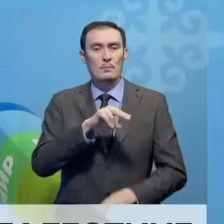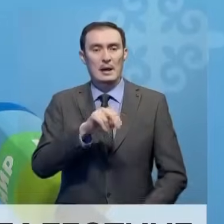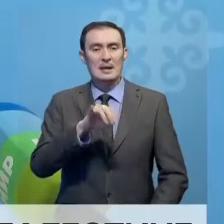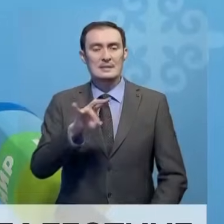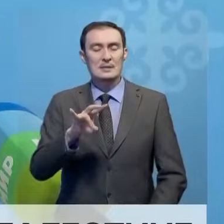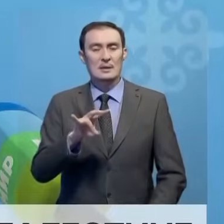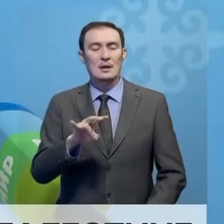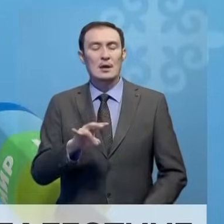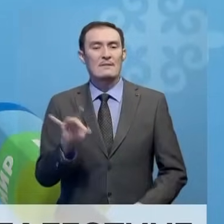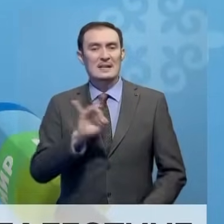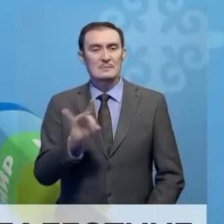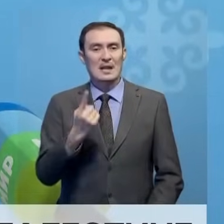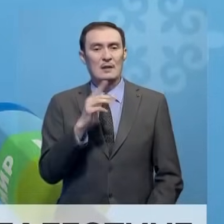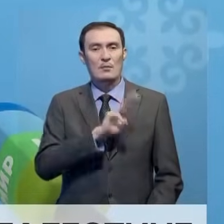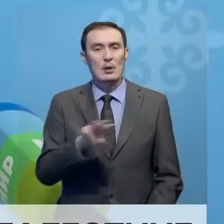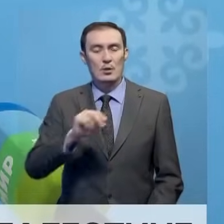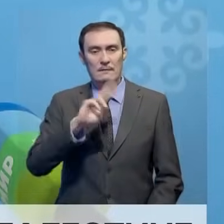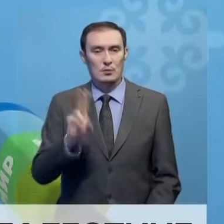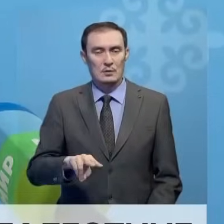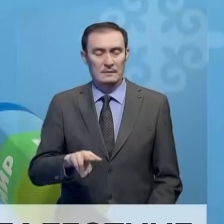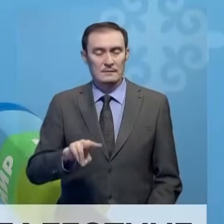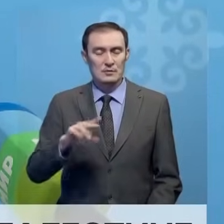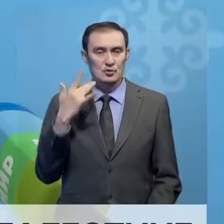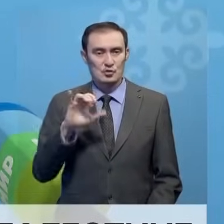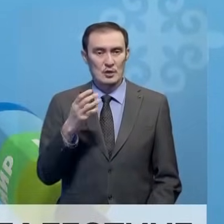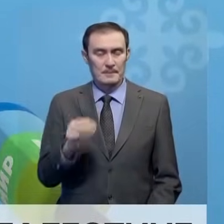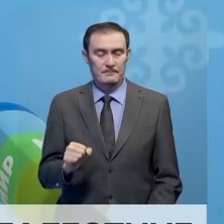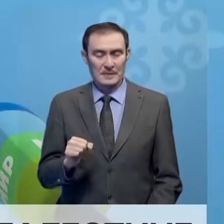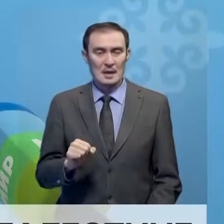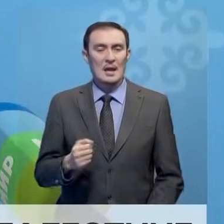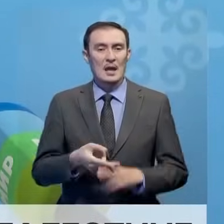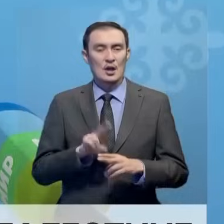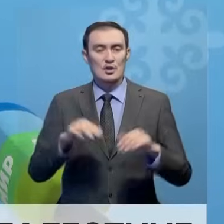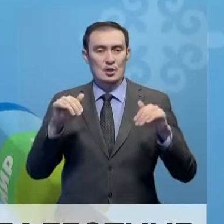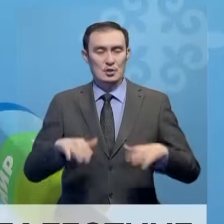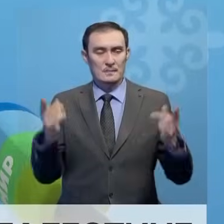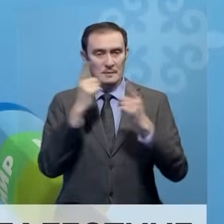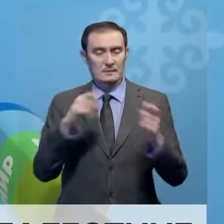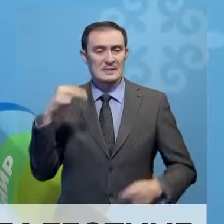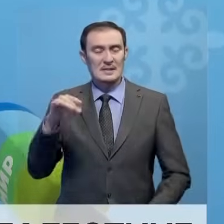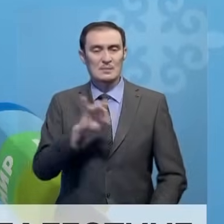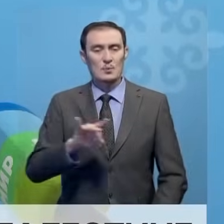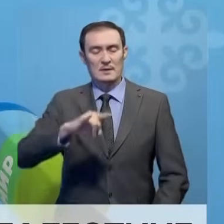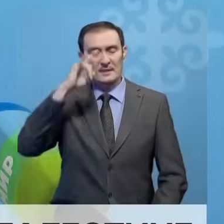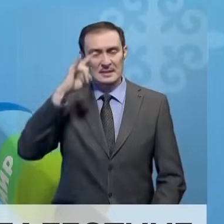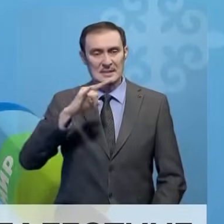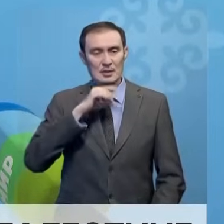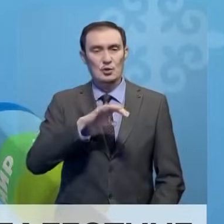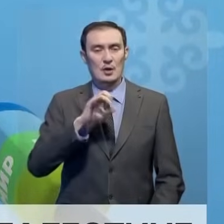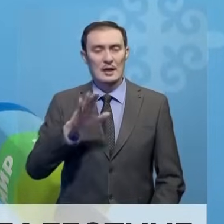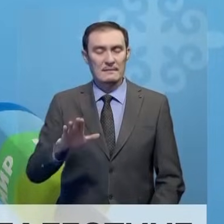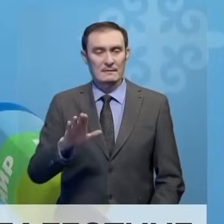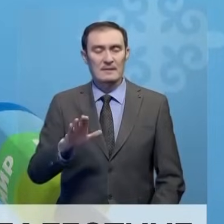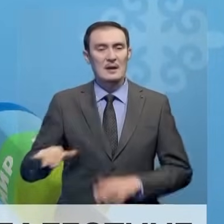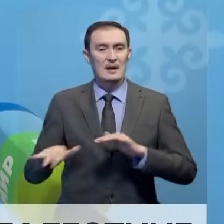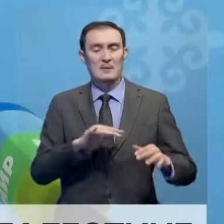гуманитарную помощь в размере $1 млн США. Данное решение было озвучено президентом Республики Казахстан Касым-Жомартом Токаевым